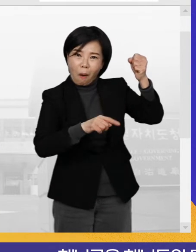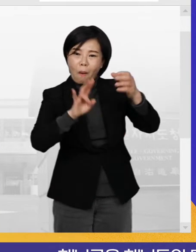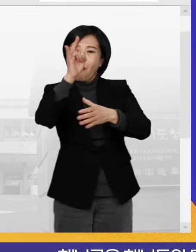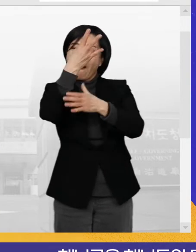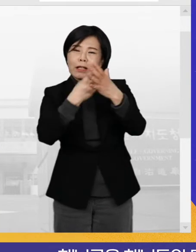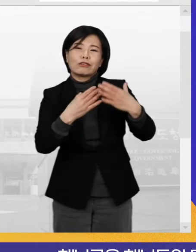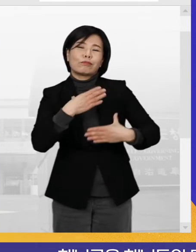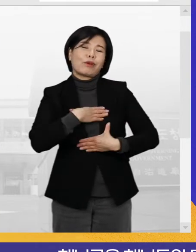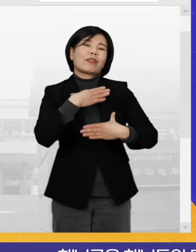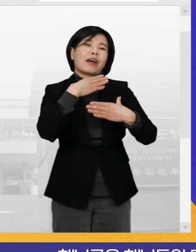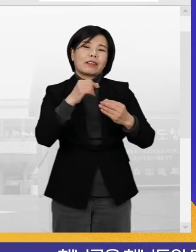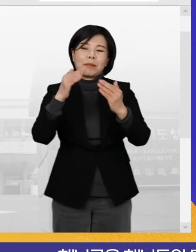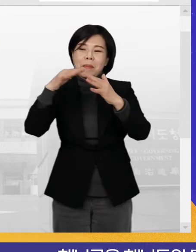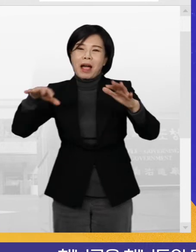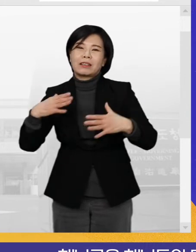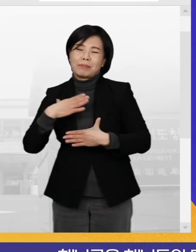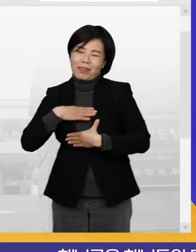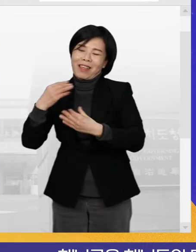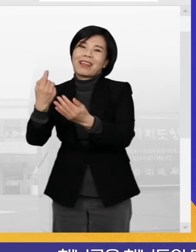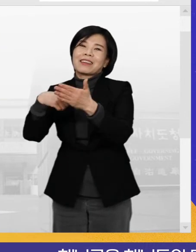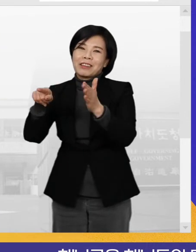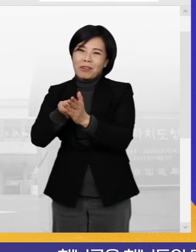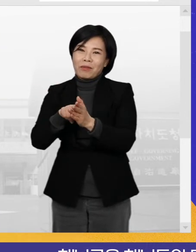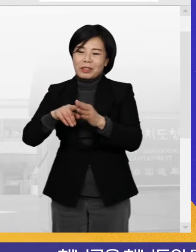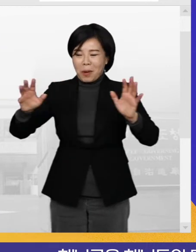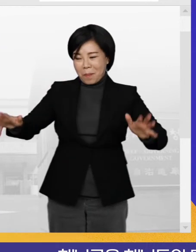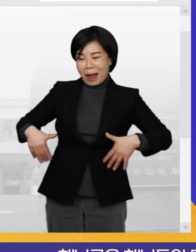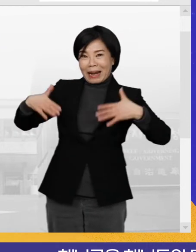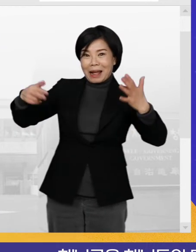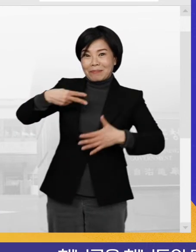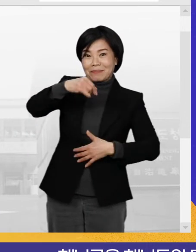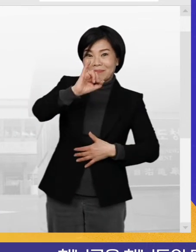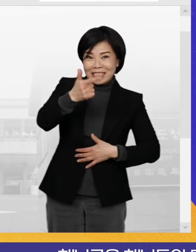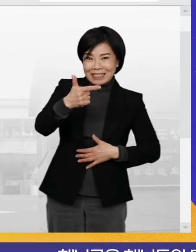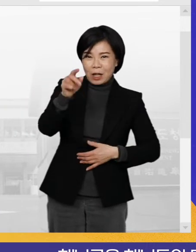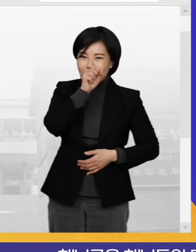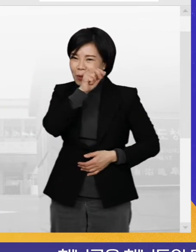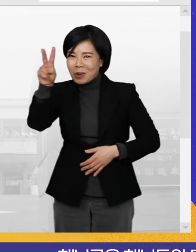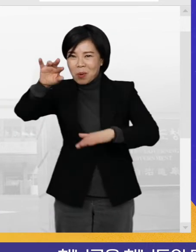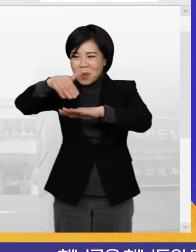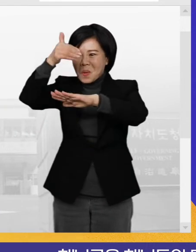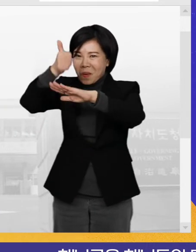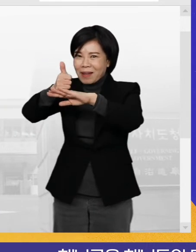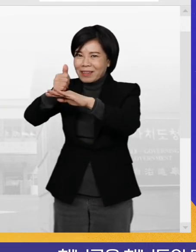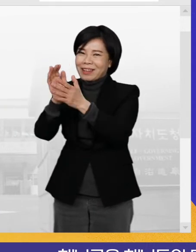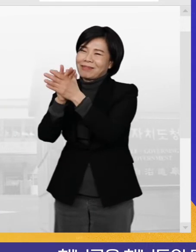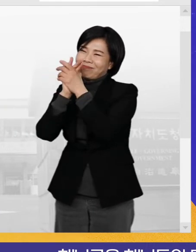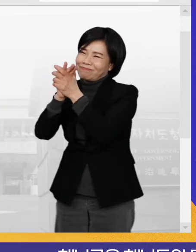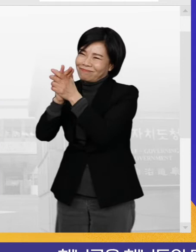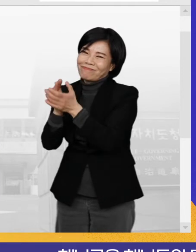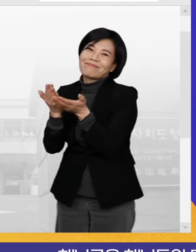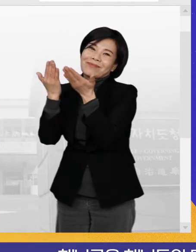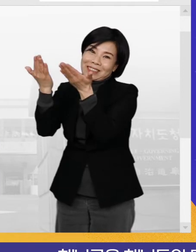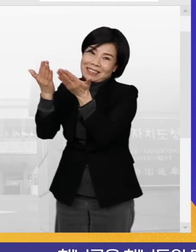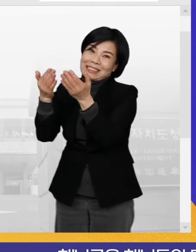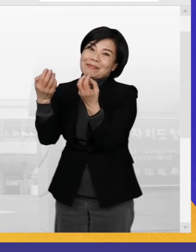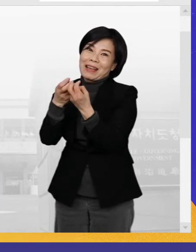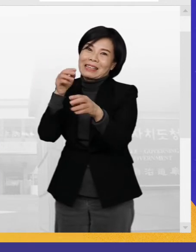해녀굿은 해녀들이 무사고와 마을의 안녕을 위해 바람의 신인 유황님께 비는 굿을